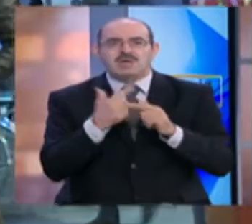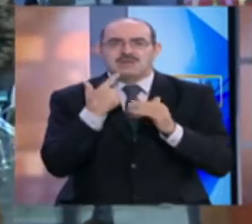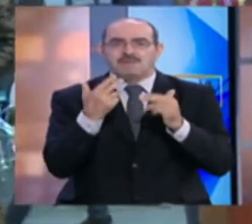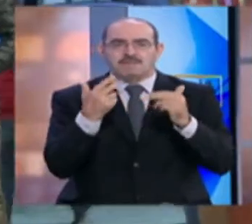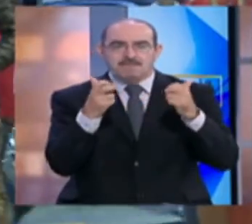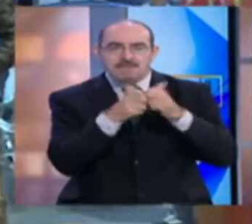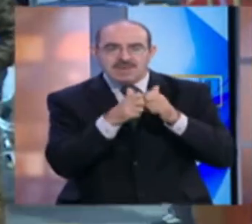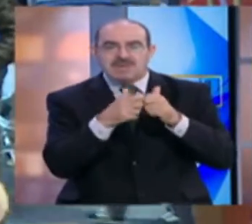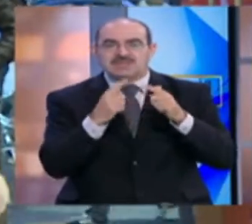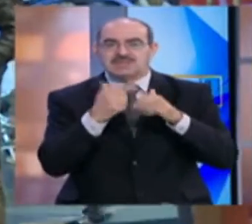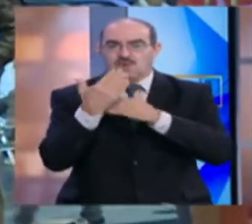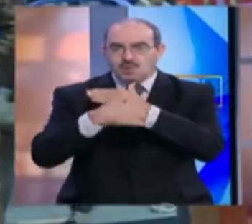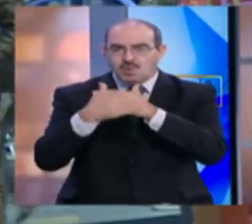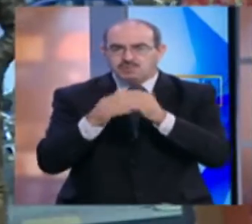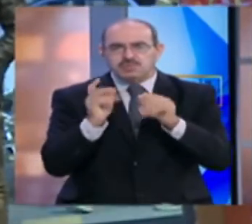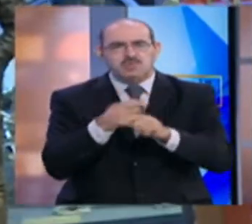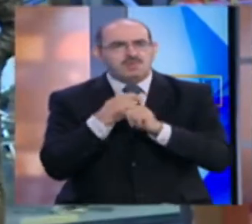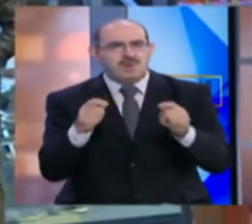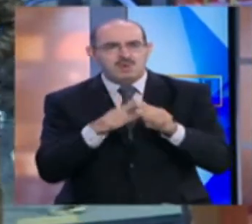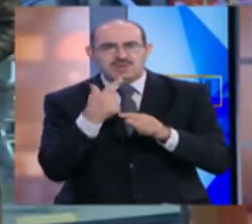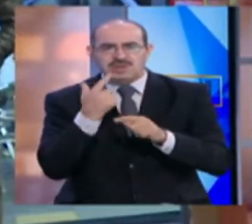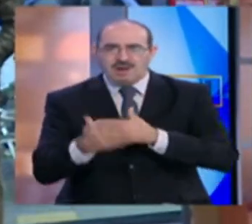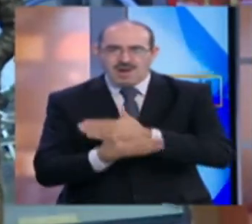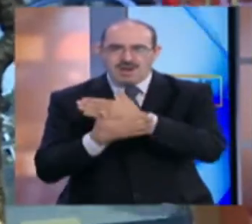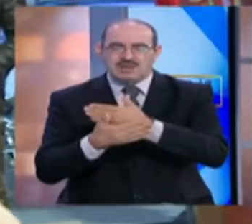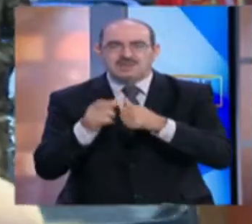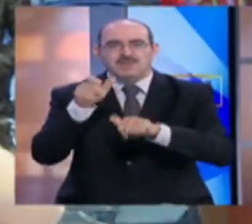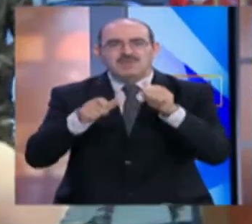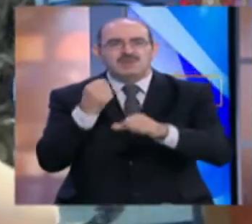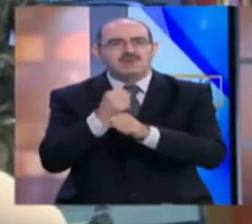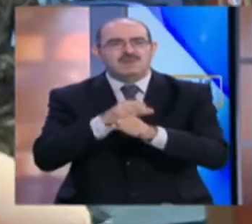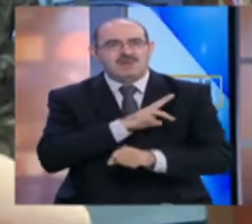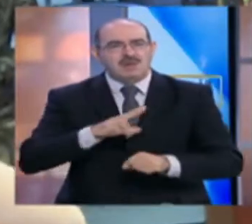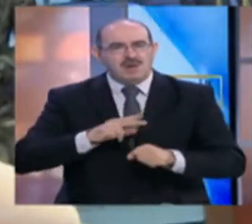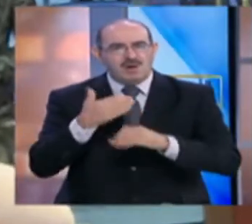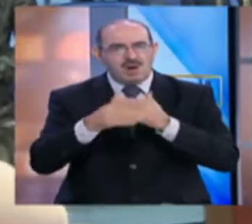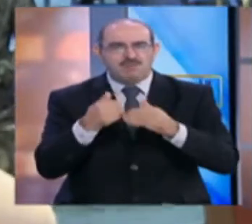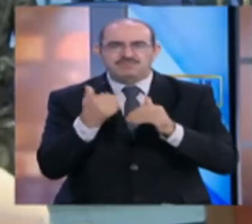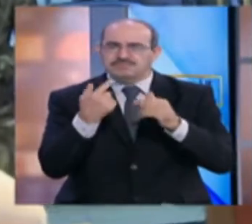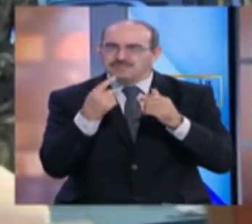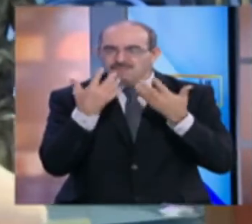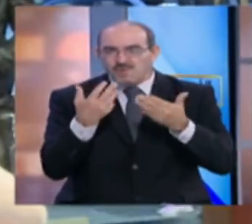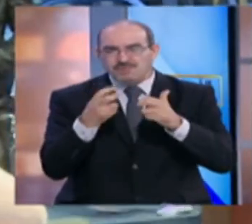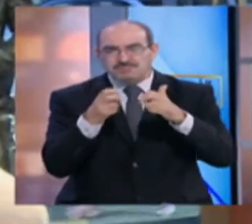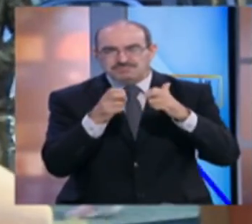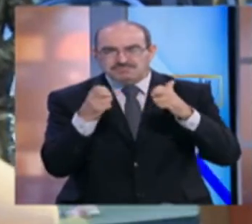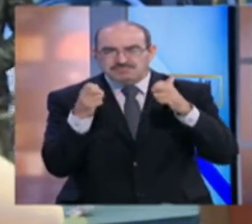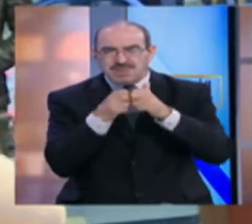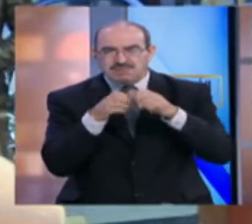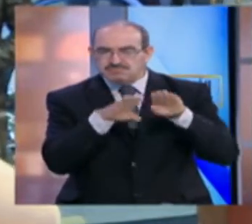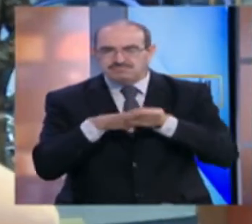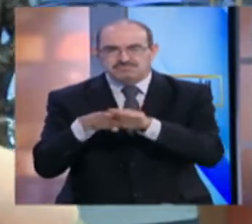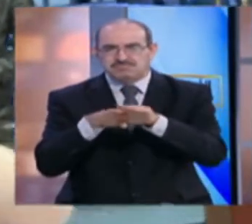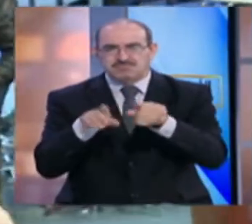مليح. نتعاملوا مع بزاف الخبازين ومازال البري كما العادة بري واحد. بسكو عندنا الدولة